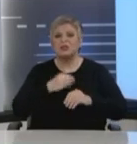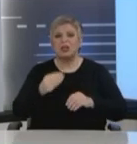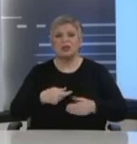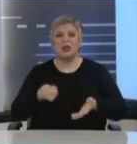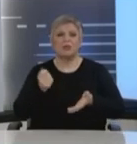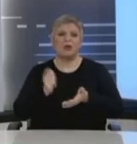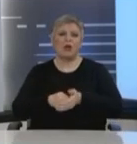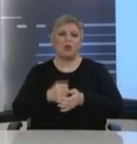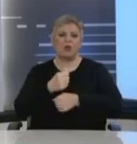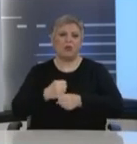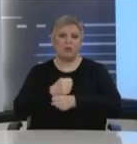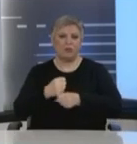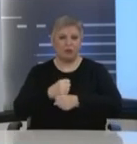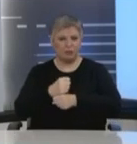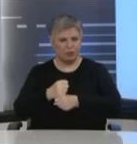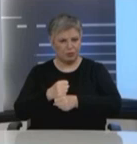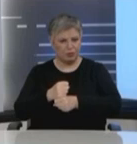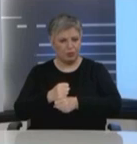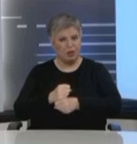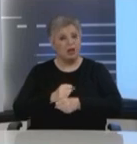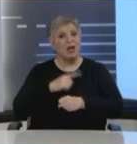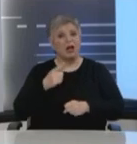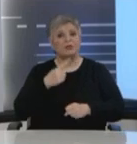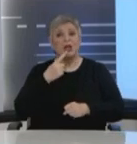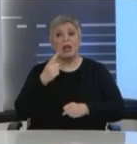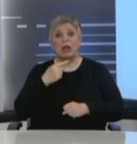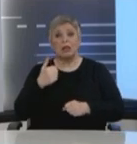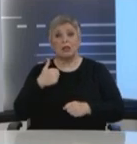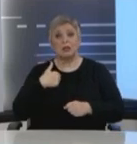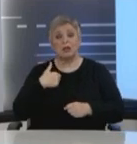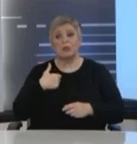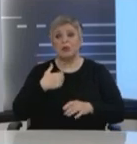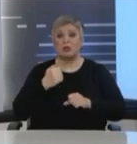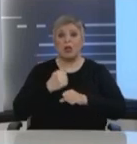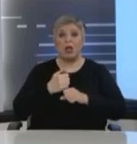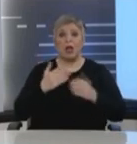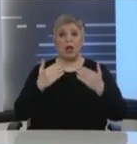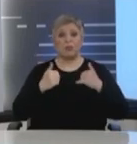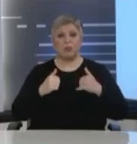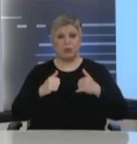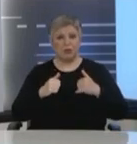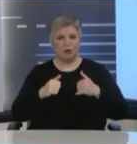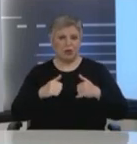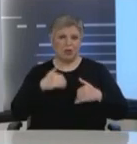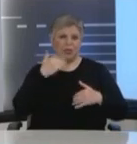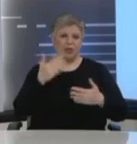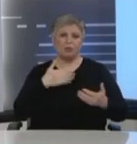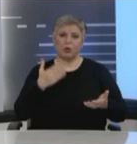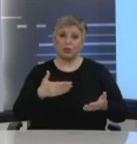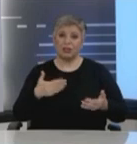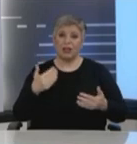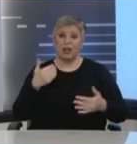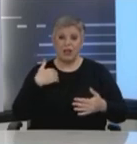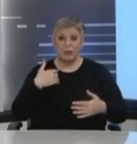αγοράς. Κανείς δεν δικαιούται να παραβλέψει το έργο μας, όσα εμείς προσφέραμε στη χώρα,